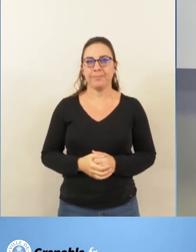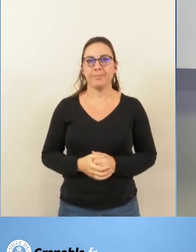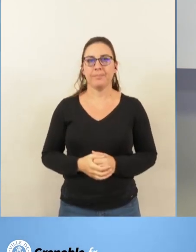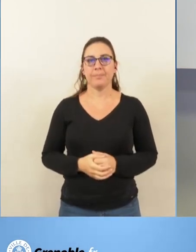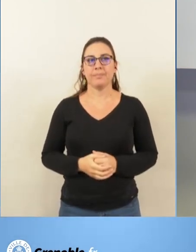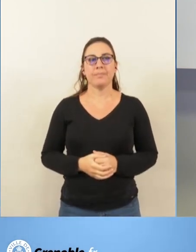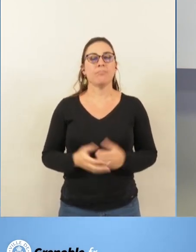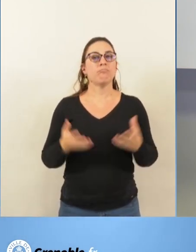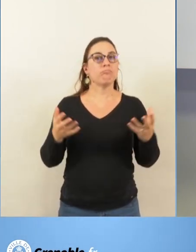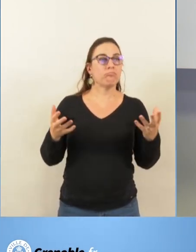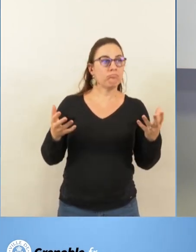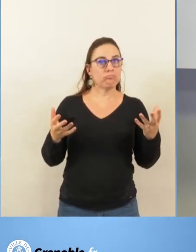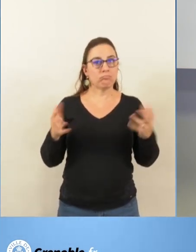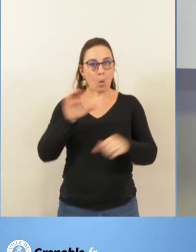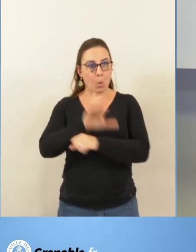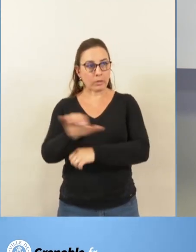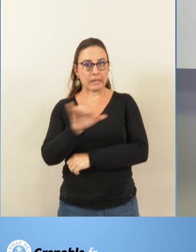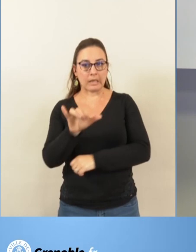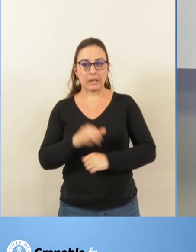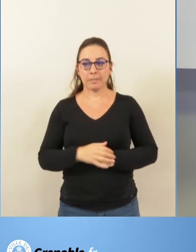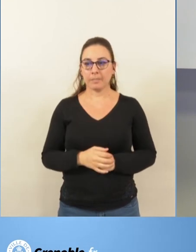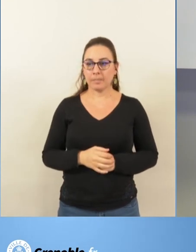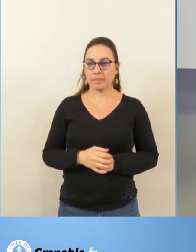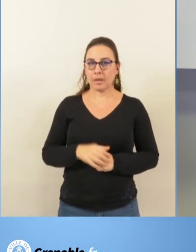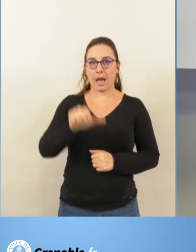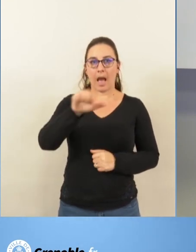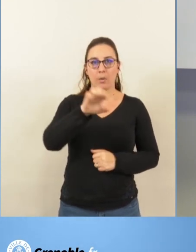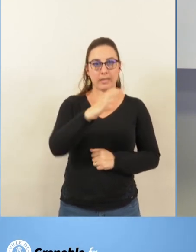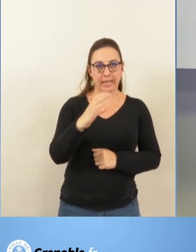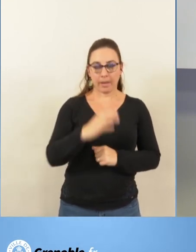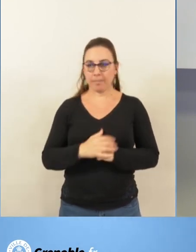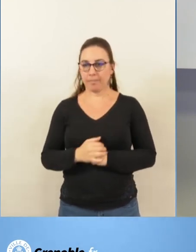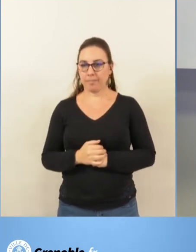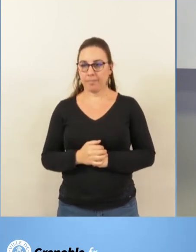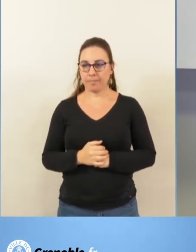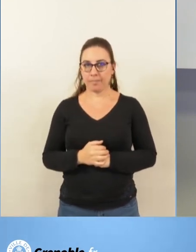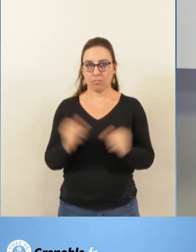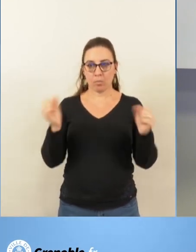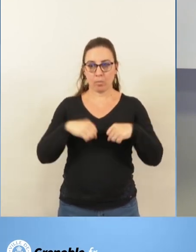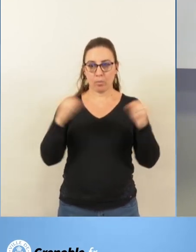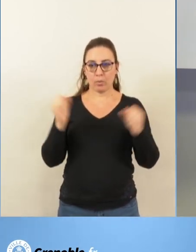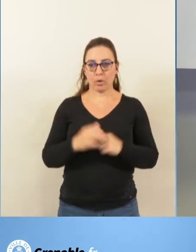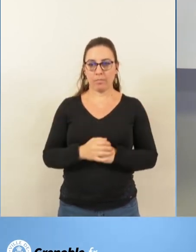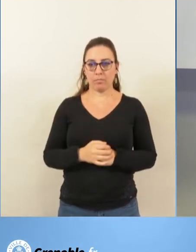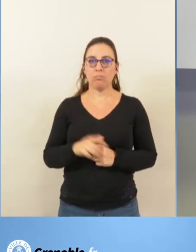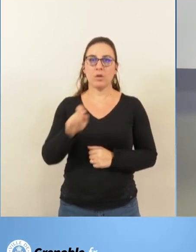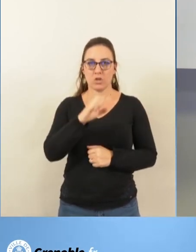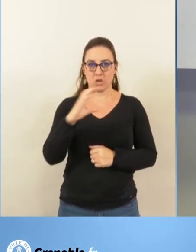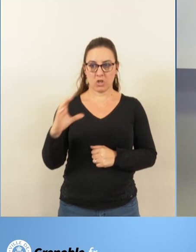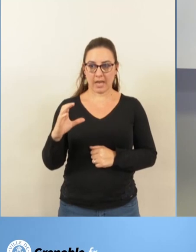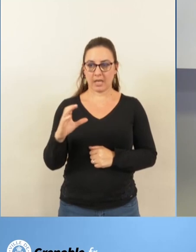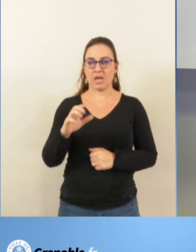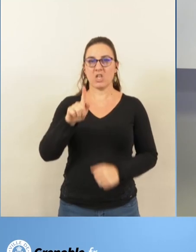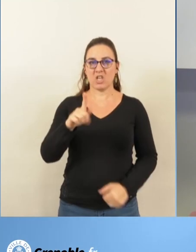qui votre contre donc AEC qui vote pour donc j'ai que